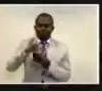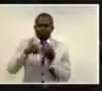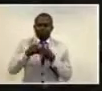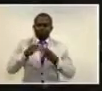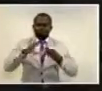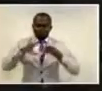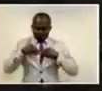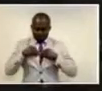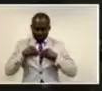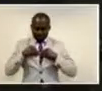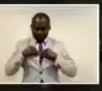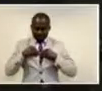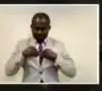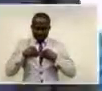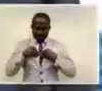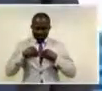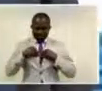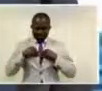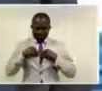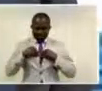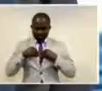rucyumva